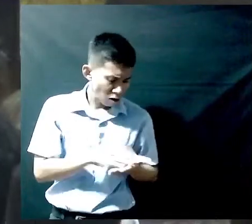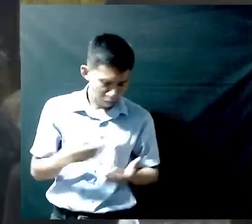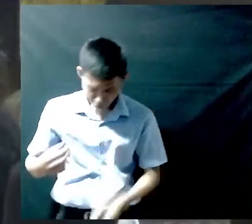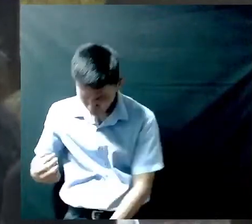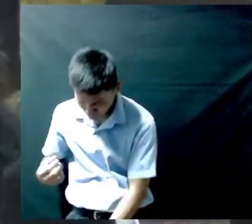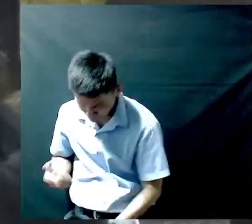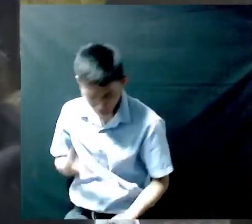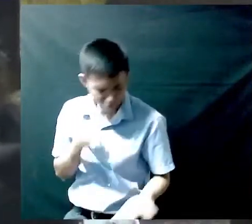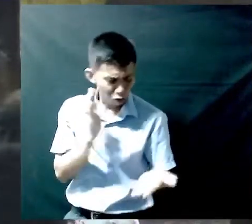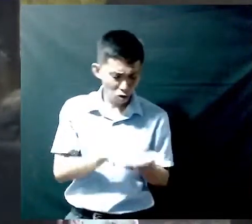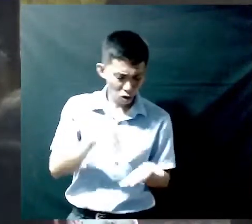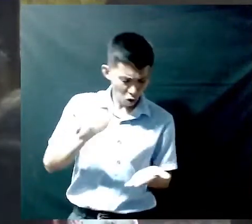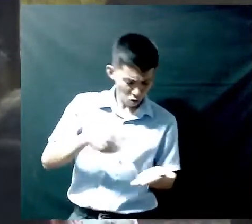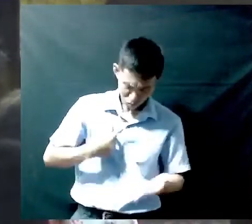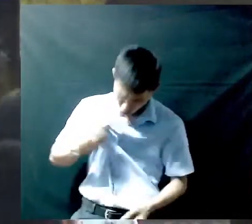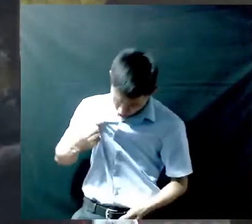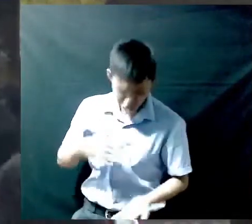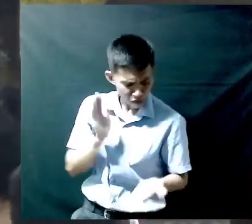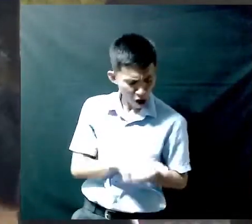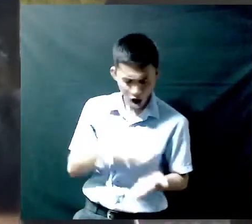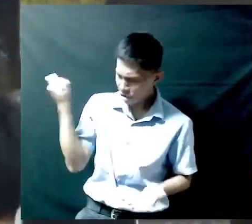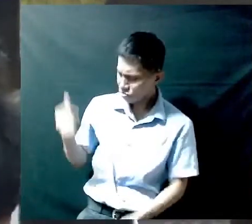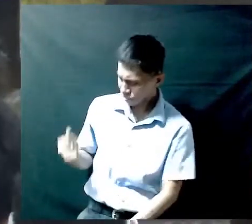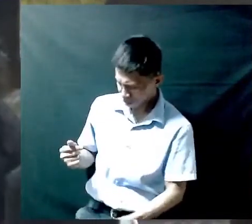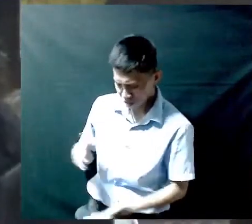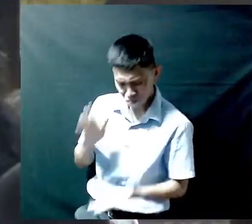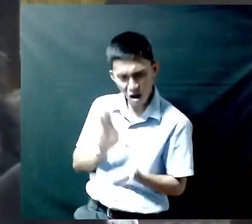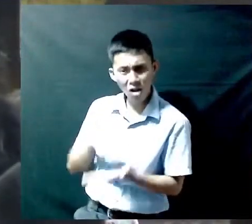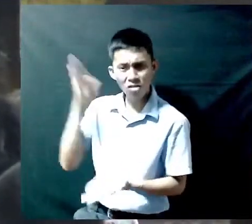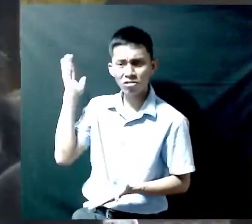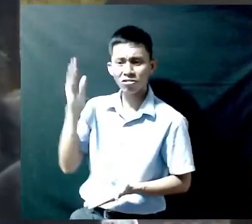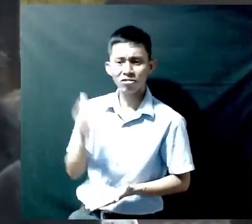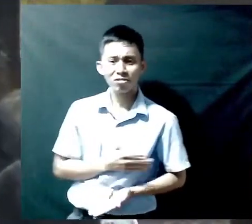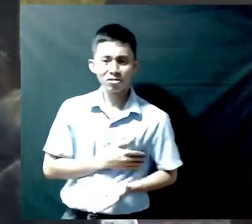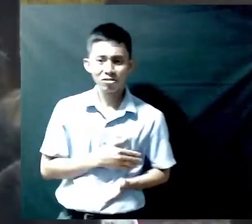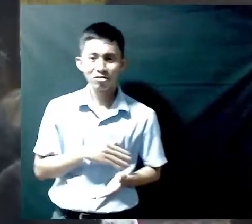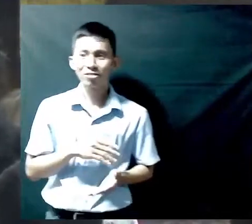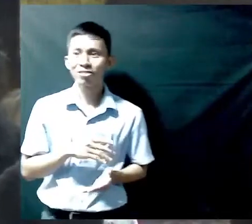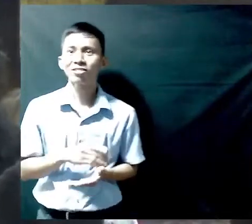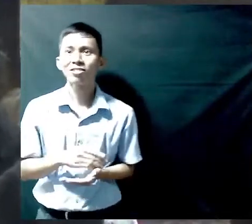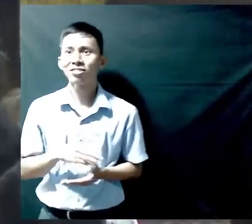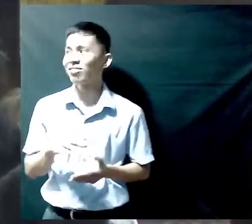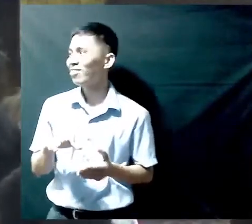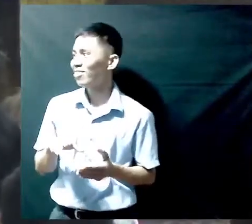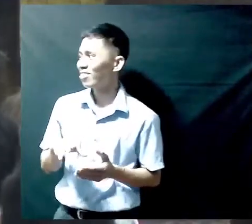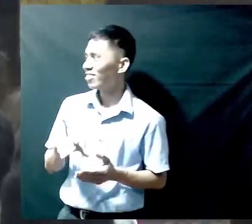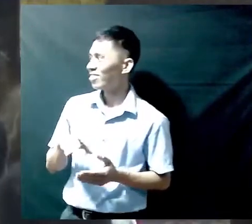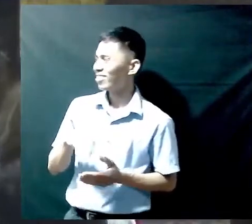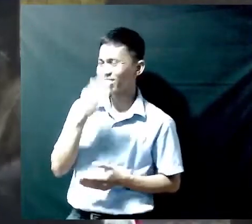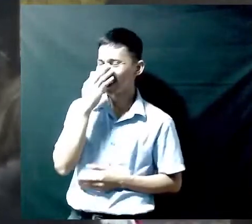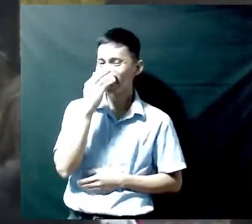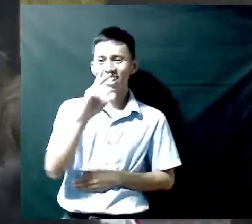boy. Kung ayaw maniwala, punta ka ng RD Phone Shop, sanla mo sarili mo. Tingnan mo.